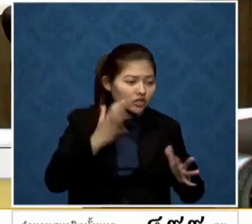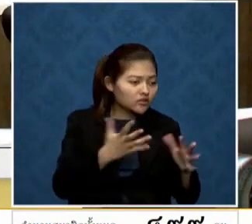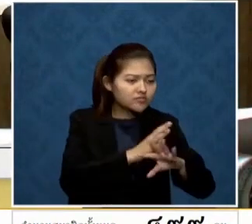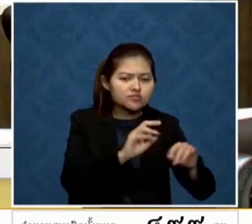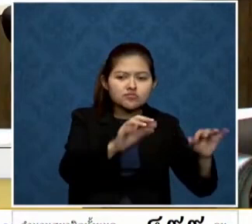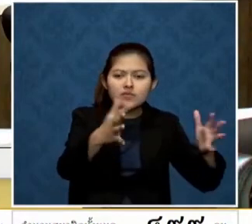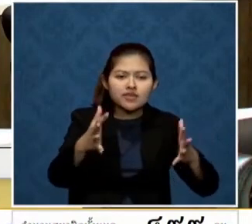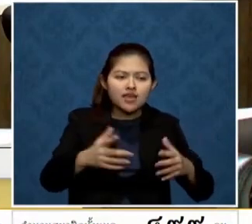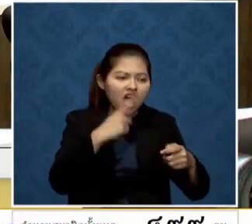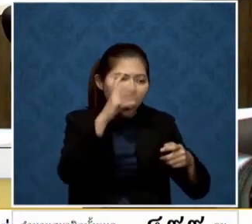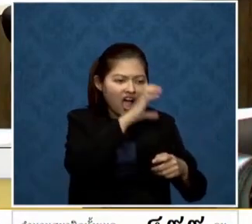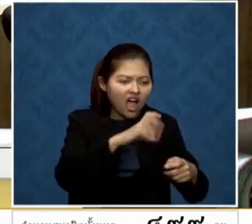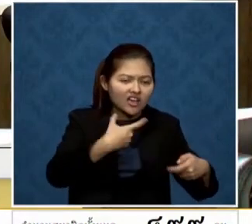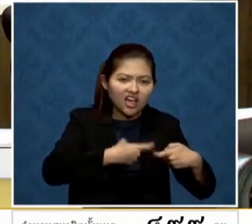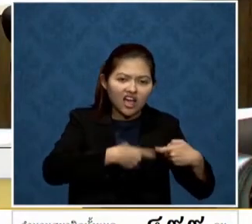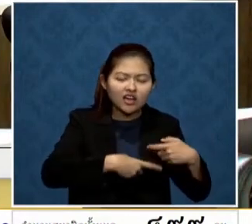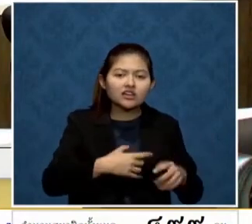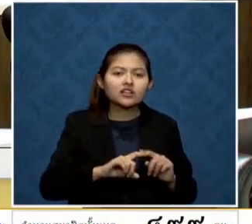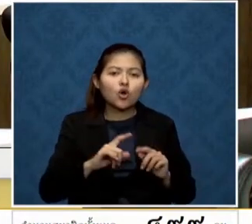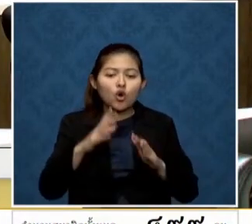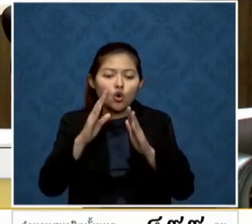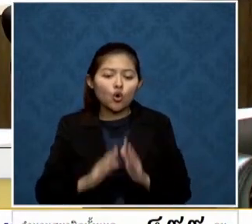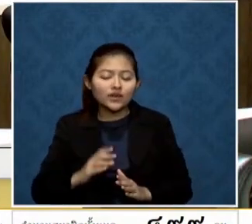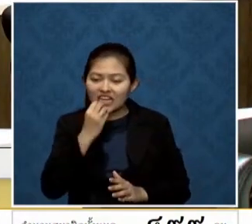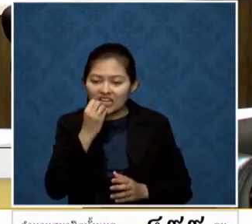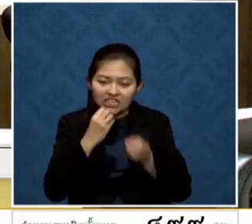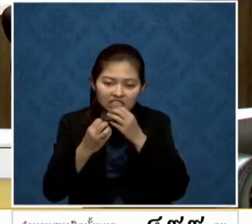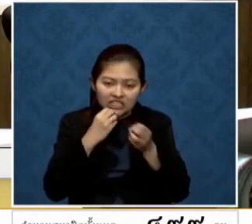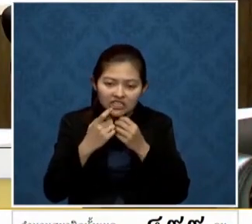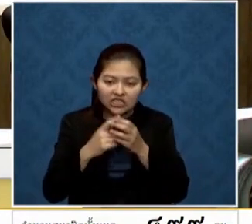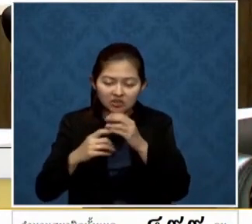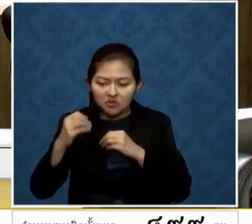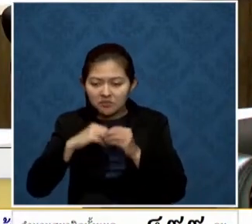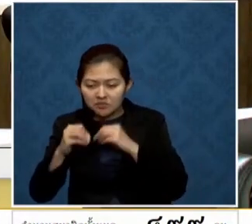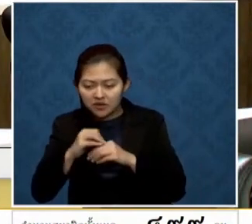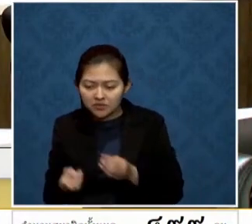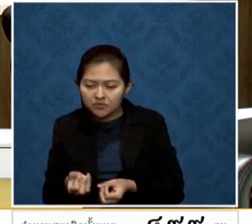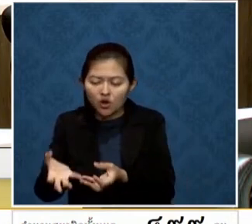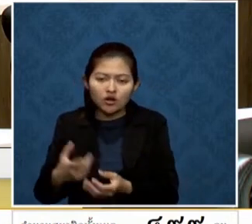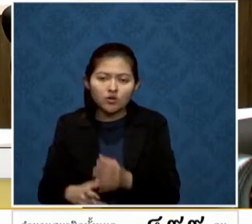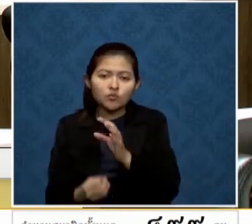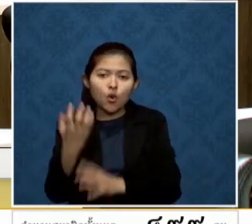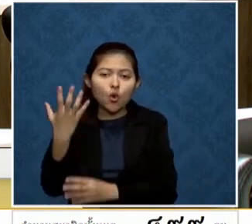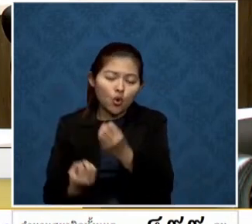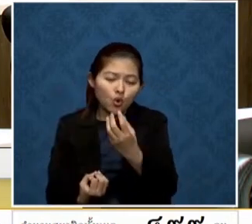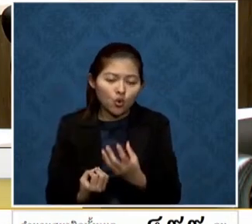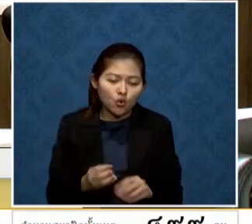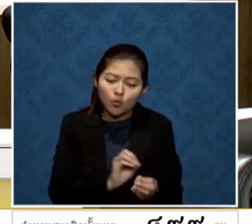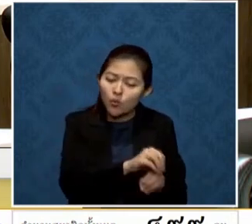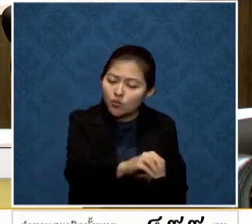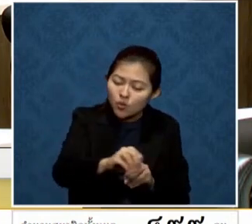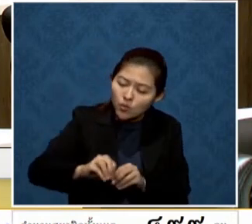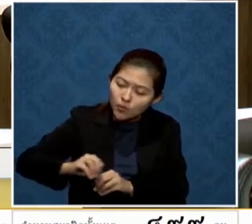มีแหล่งอาหารที่คือคนก็ต้องกินทุกวันคนก็ต้องเพิ่มพื้นที่ในการปลูกอาหารของตัวเองอีกเช่น